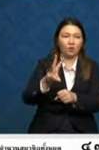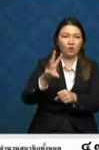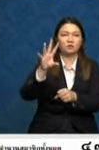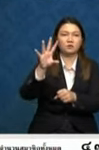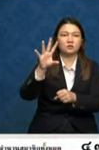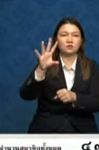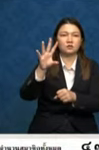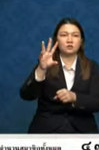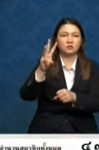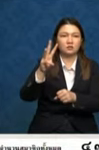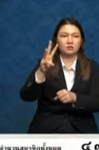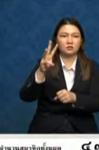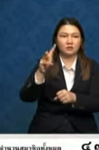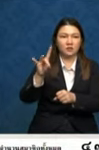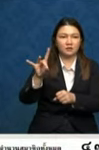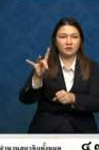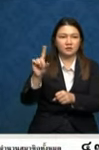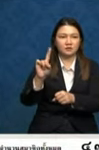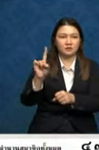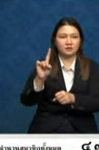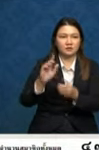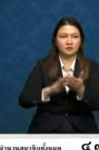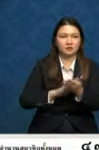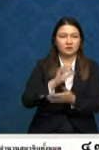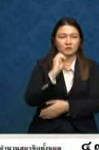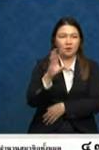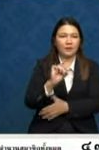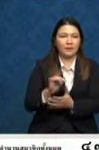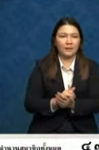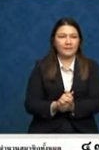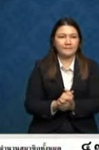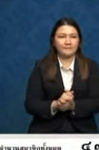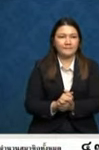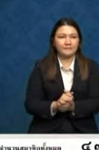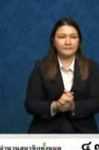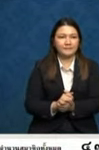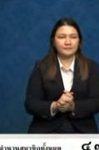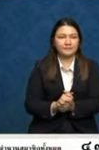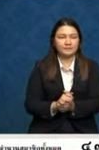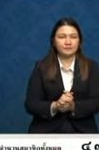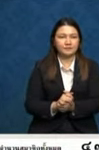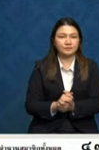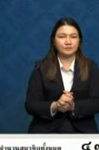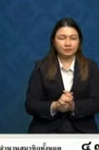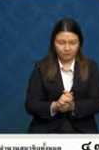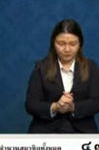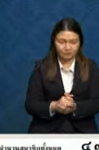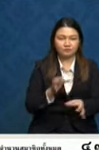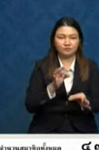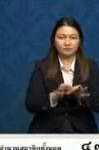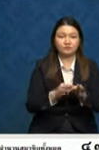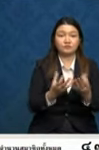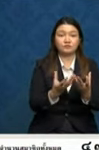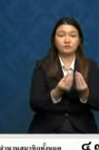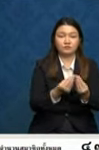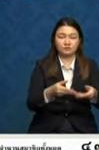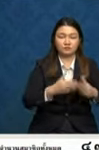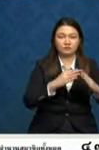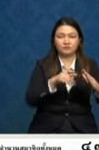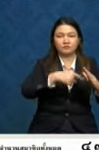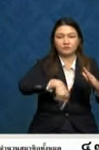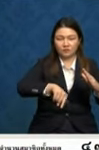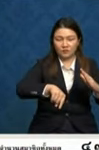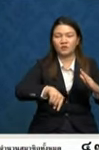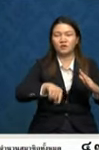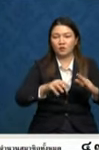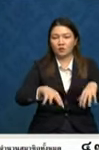ะครับผมต้องเรียนอย่างนี้ครับว่าโครงการจัดตั้งธนาคารที่ดินเนี่ยนะครับหรือองค์กรอื่นที่มีวั